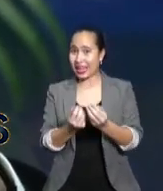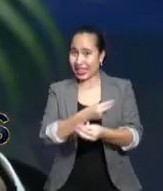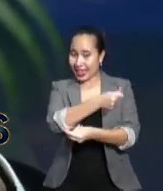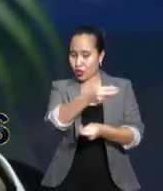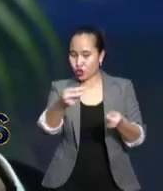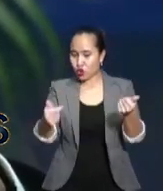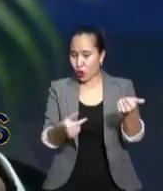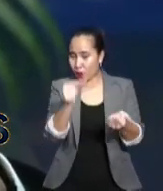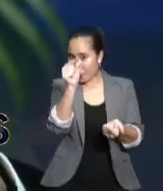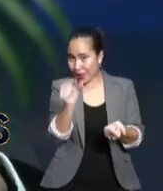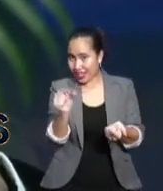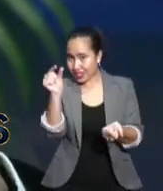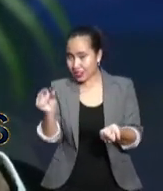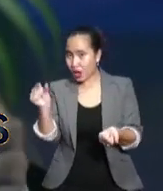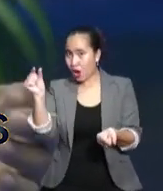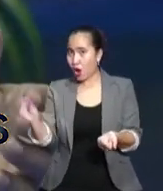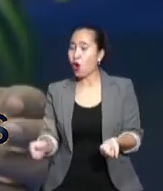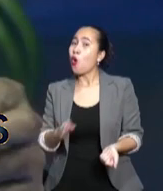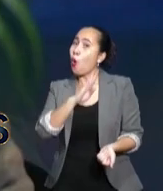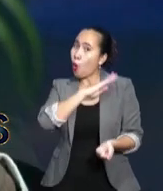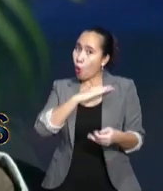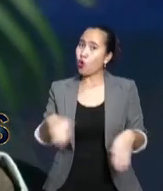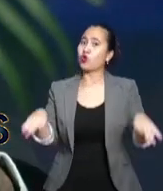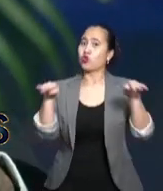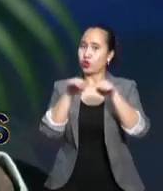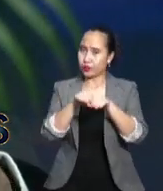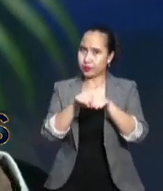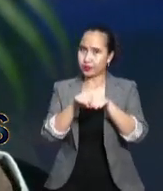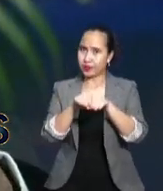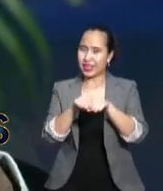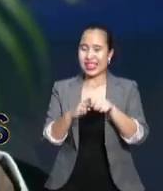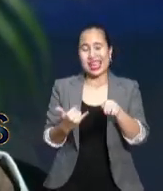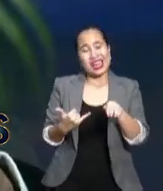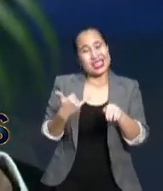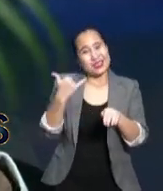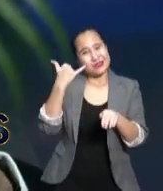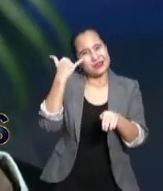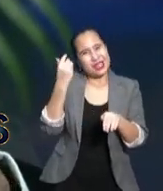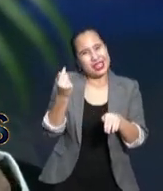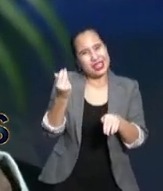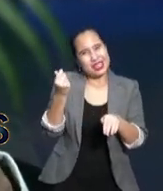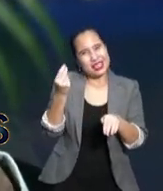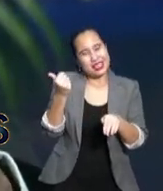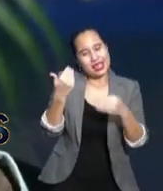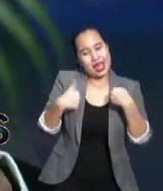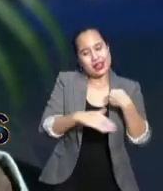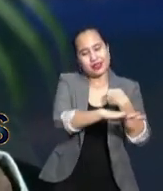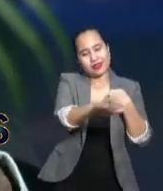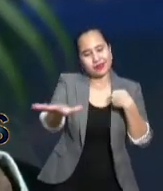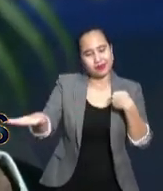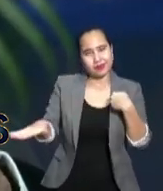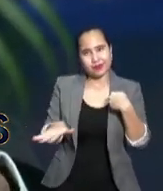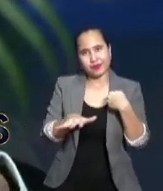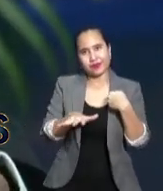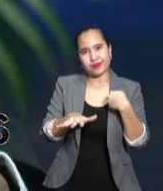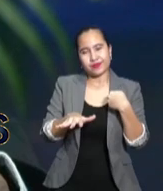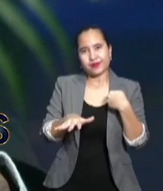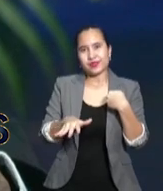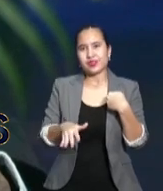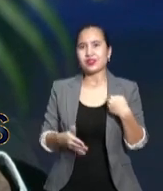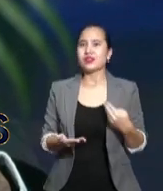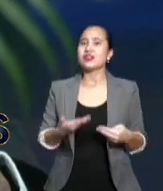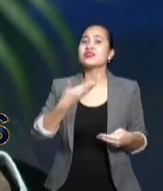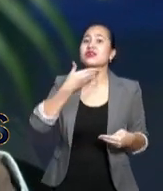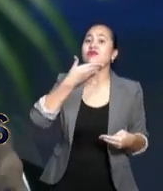eens, dat te veel geld in omloop de vraag